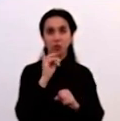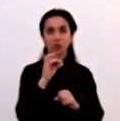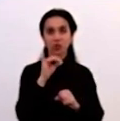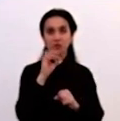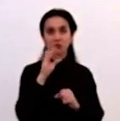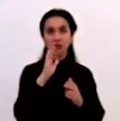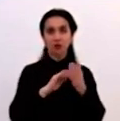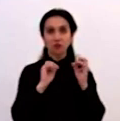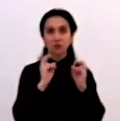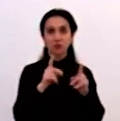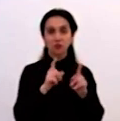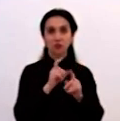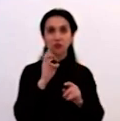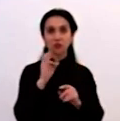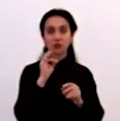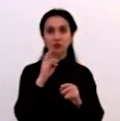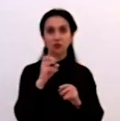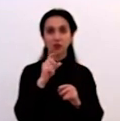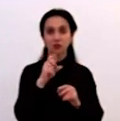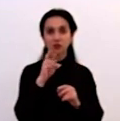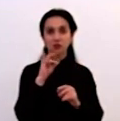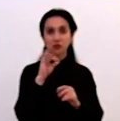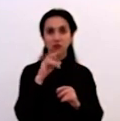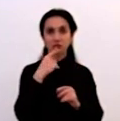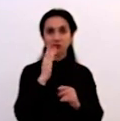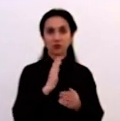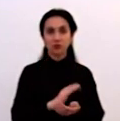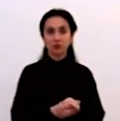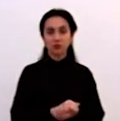resurslari xavfsizligiga tahdidlar deyiladi.